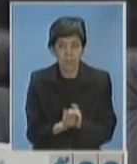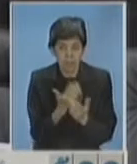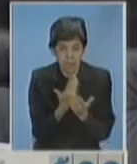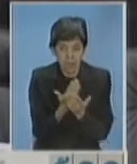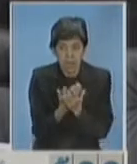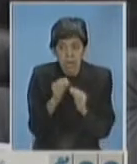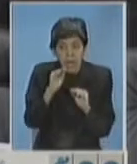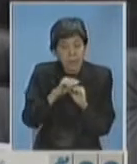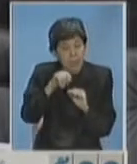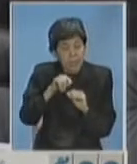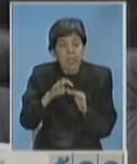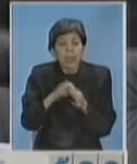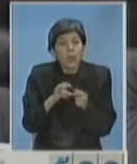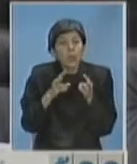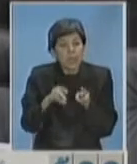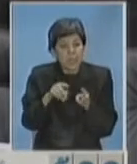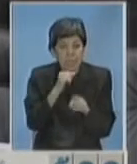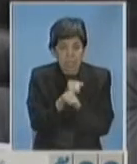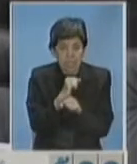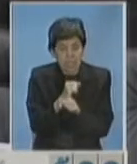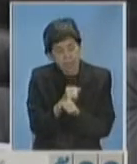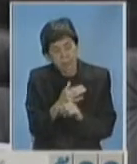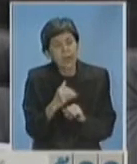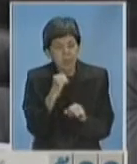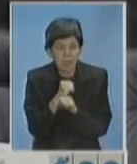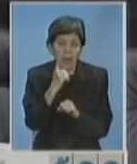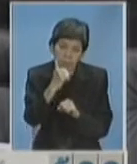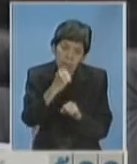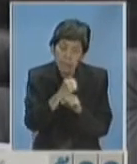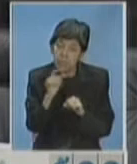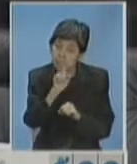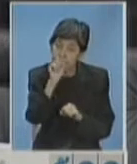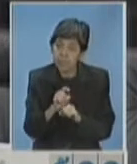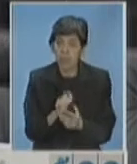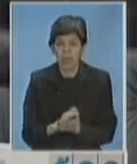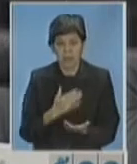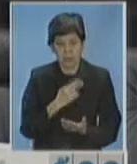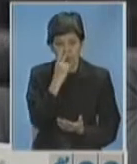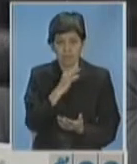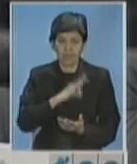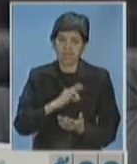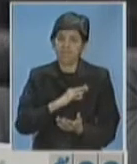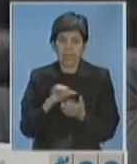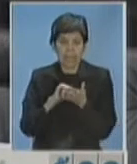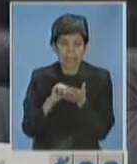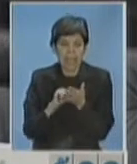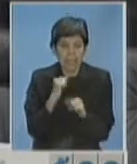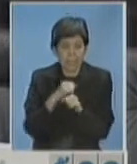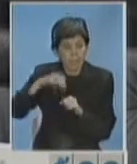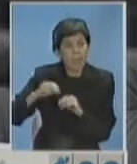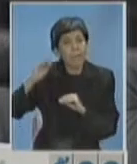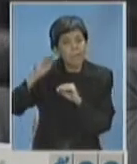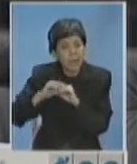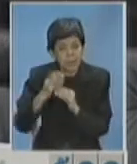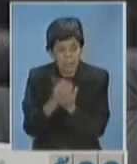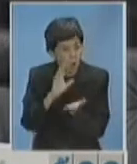เพิ่มแปรยติโดยวิธีนี้เนี่ยสามารถทำได้ถูกต้องหรือไม่ ท่ากับเป็นการแปรยติเพิ่มหน่วยงานนะคะไม่ใช่แป